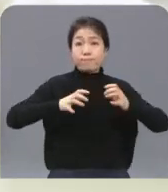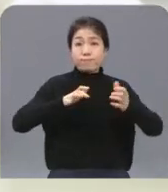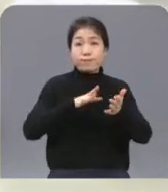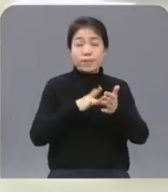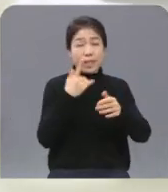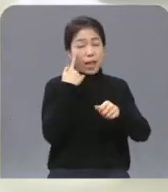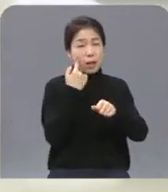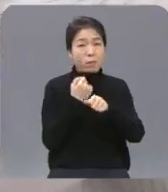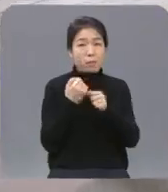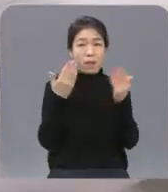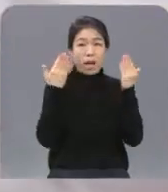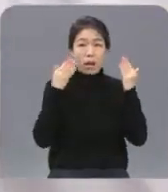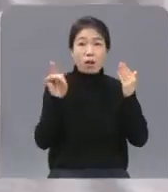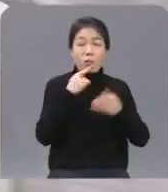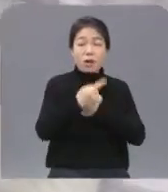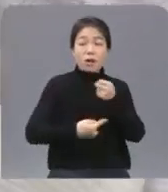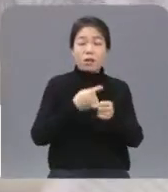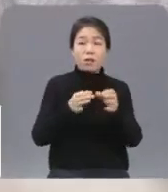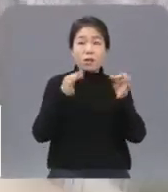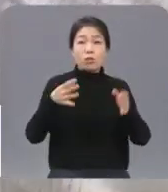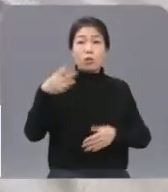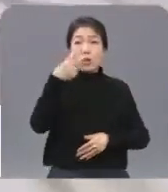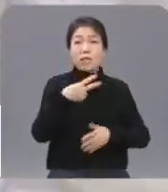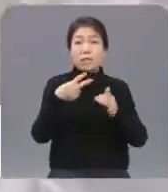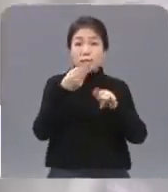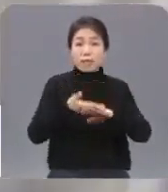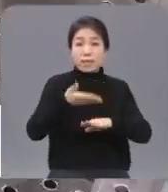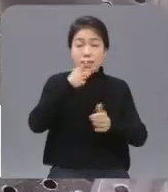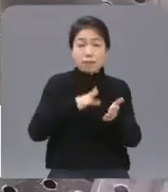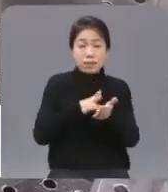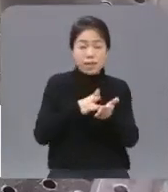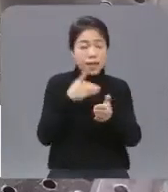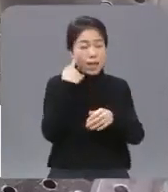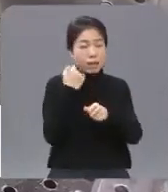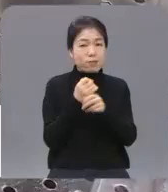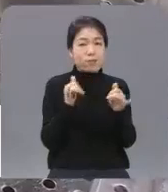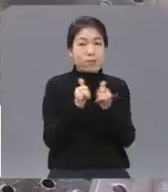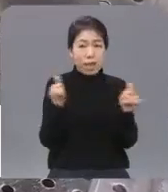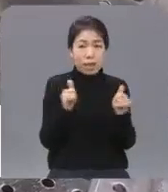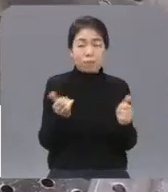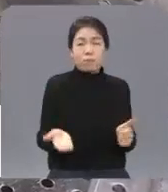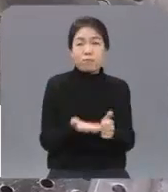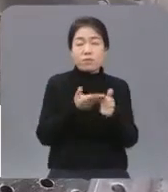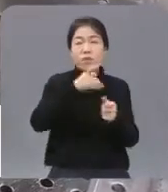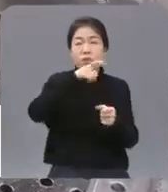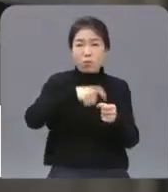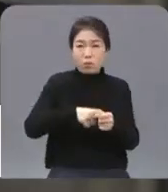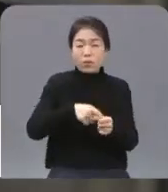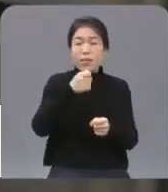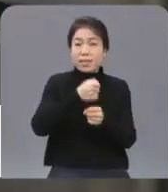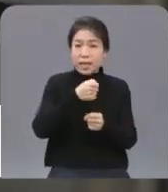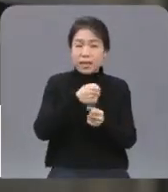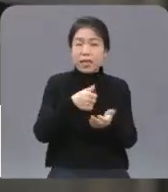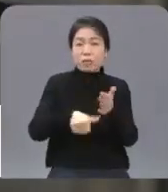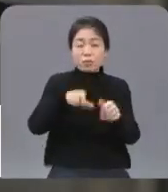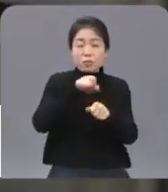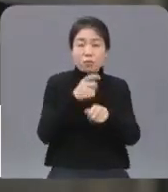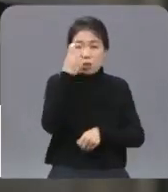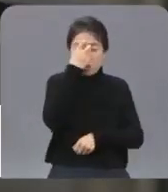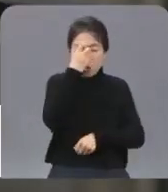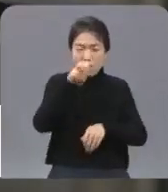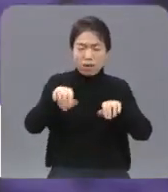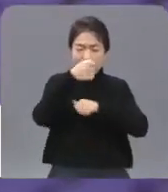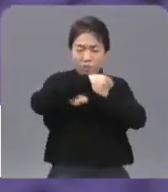바이오캠퍼스는 연간 2000명 이상의 바이오인력 양성을 목표로 생산과 품질관리를 비롯해 백신에 대한 모든